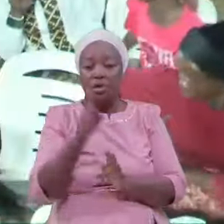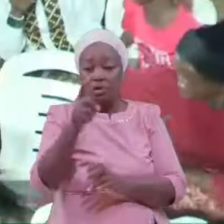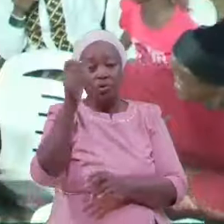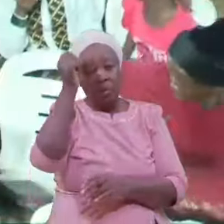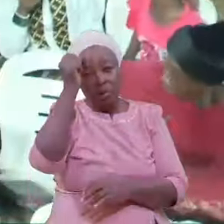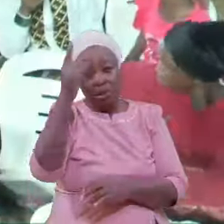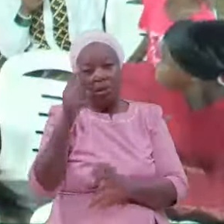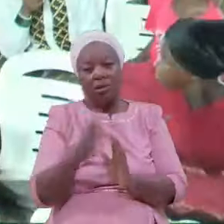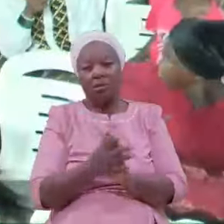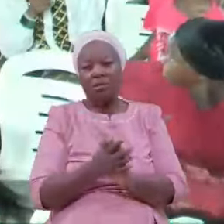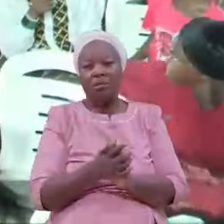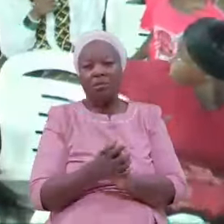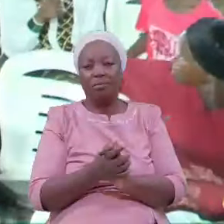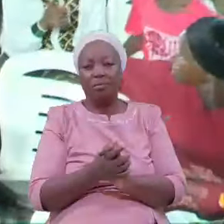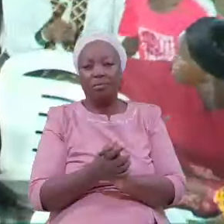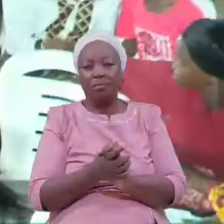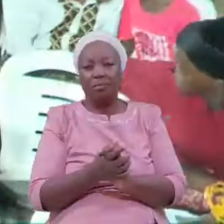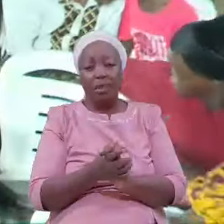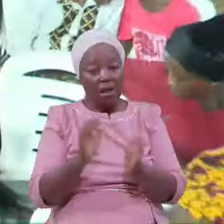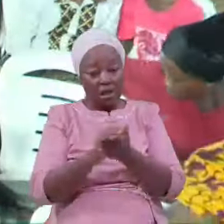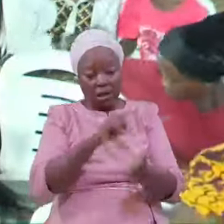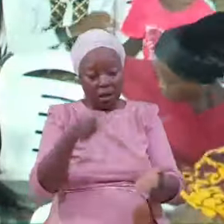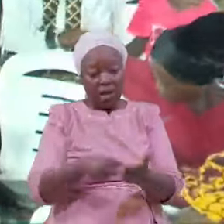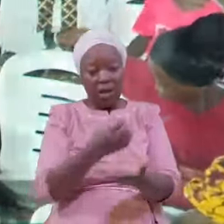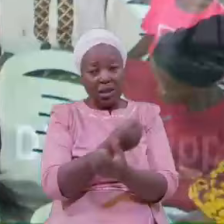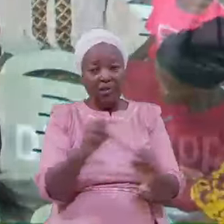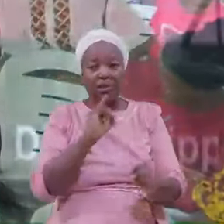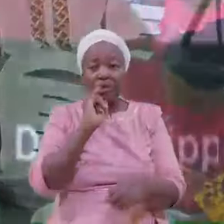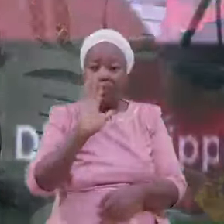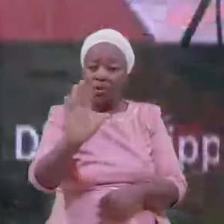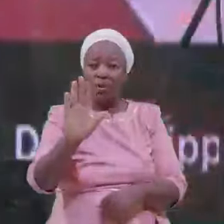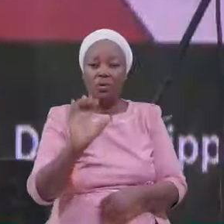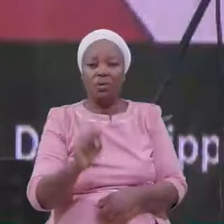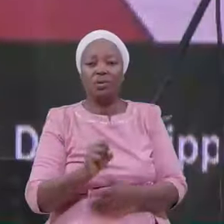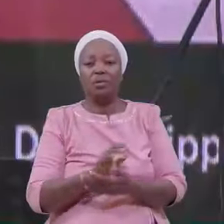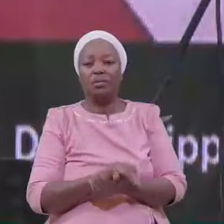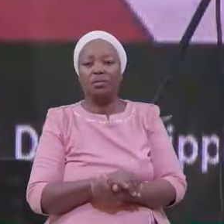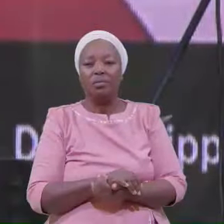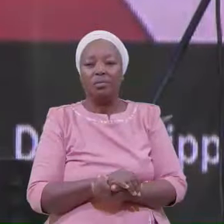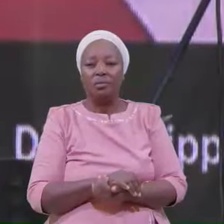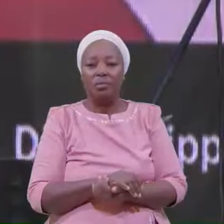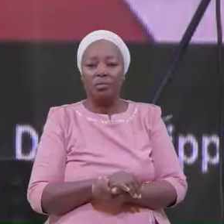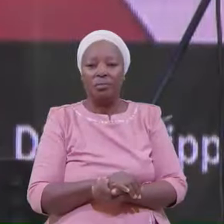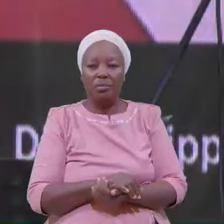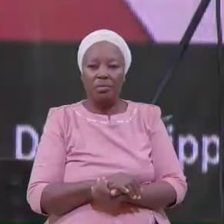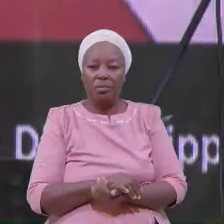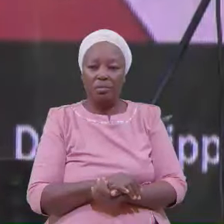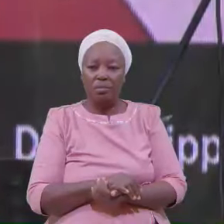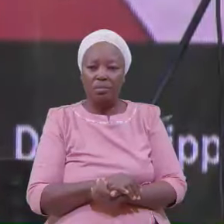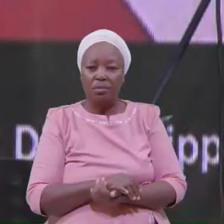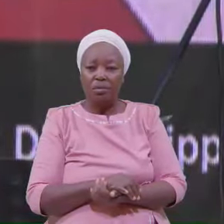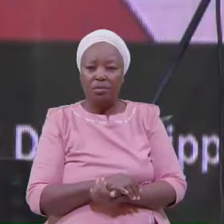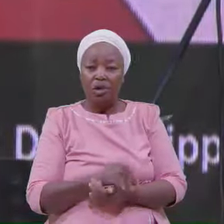You perceive. Tingnan ninyo. That this salvation is yours. Ang kaligtasang ito ay tatanggapin mo. You